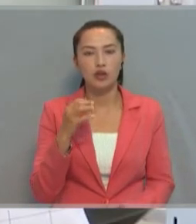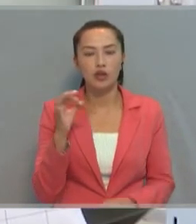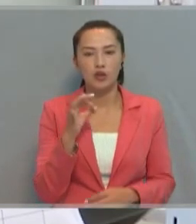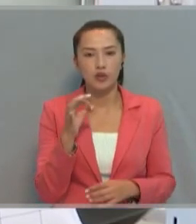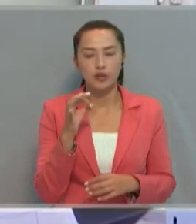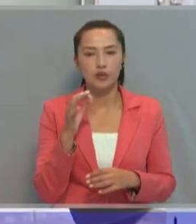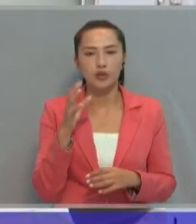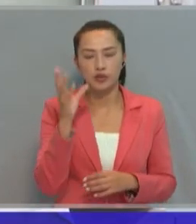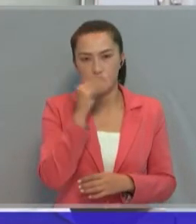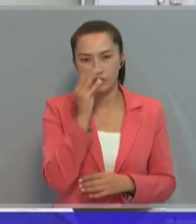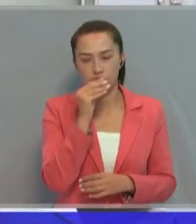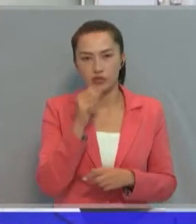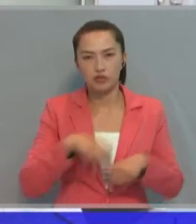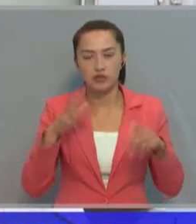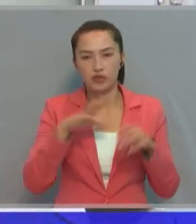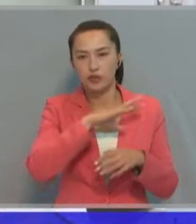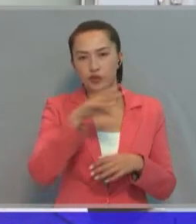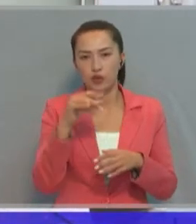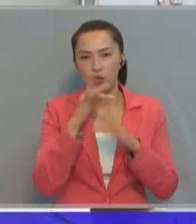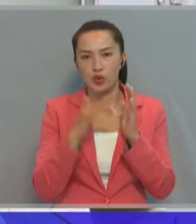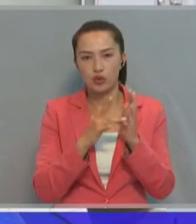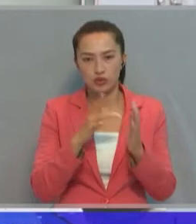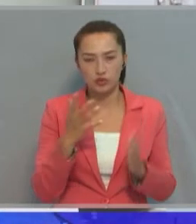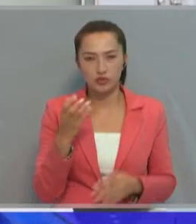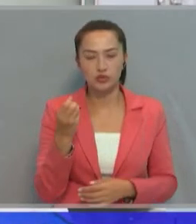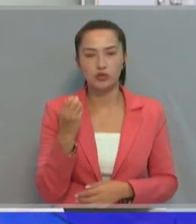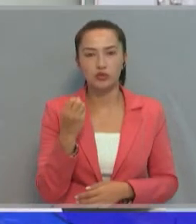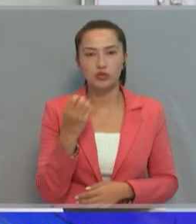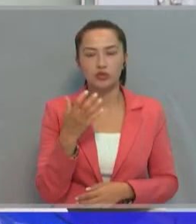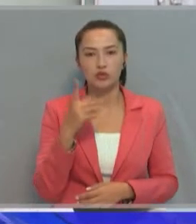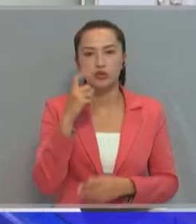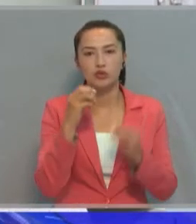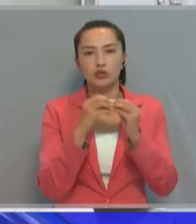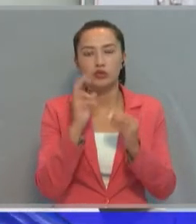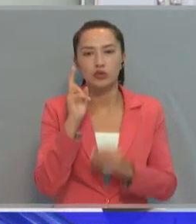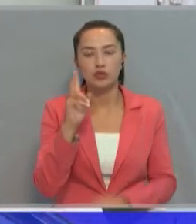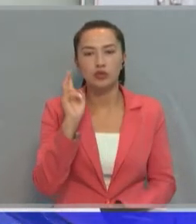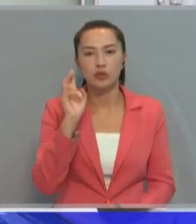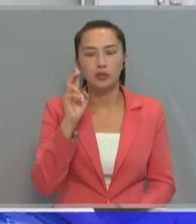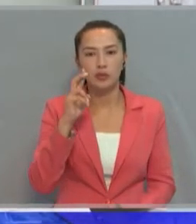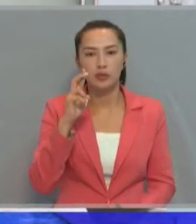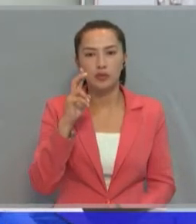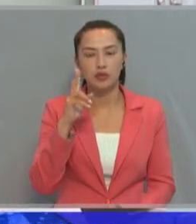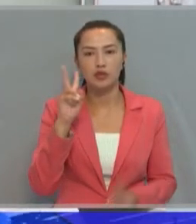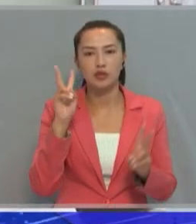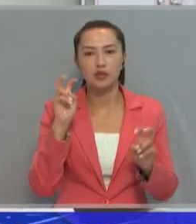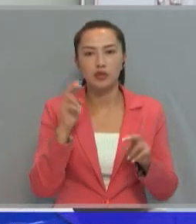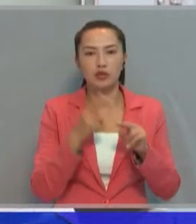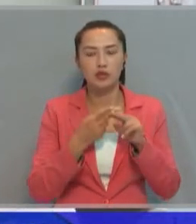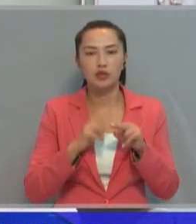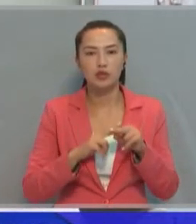жетеді. Бұл жерде атап өтетін болсақ, тағы да 110 киловольтқа арналған круге жабдығы бар. Ол өзіміздің